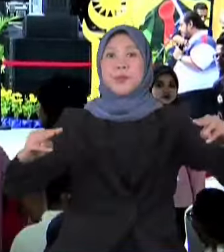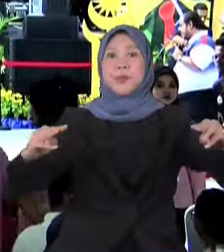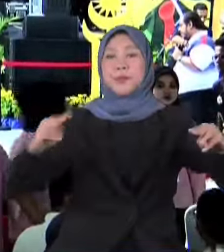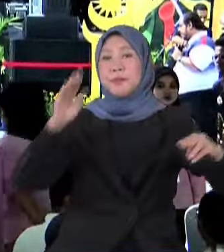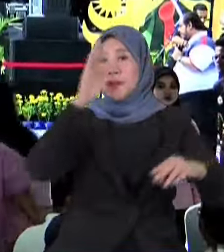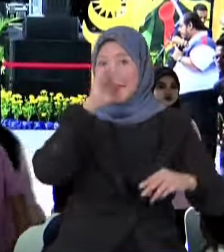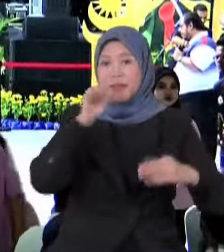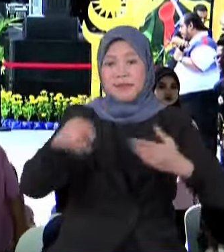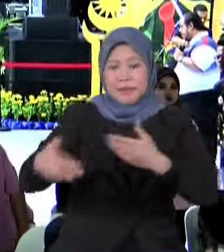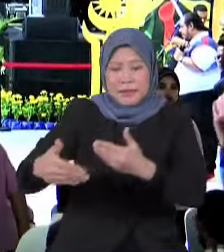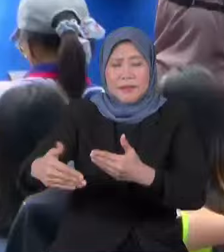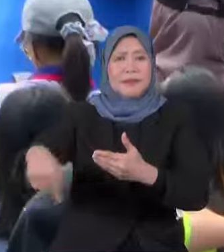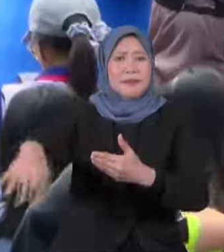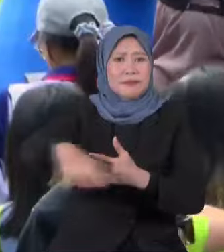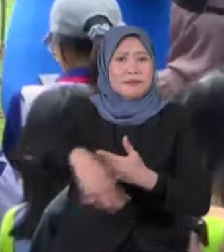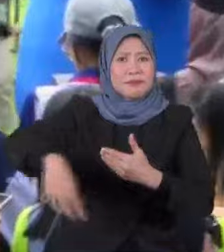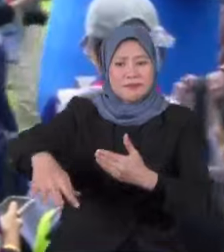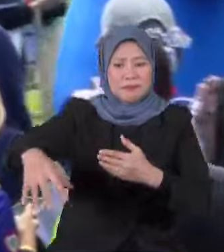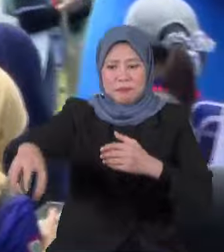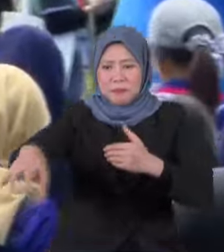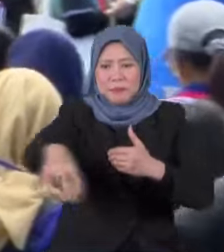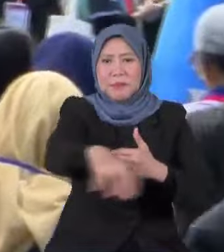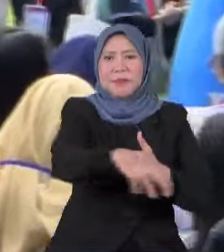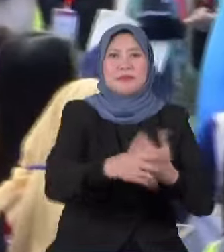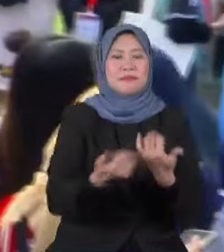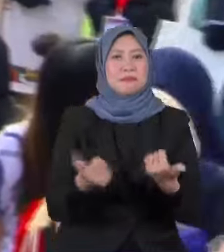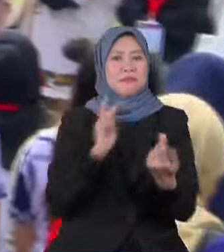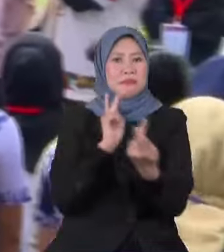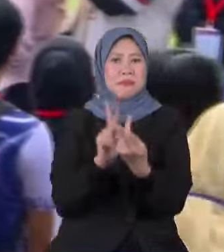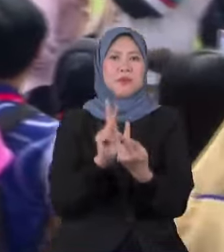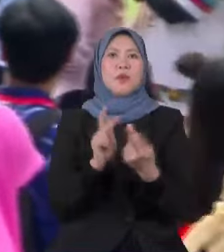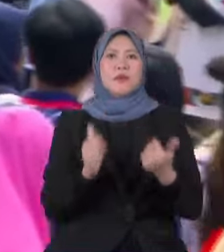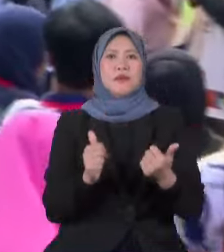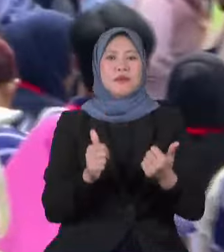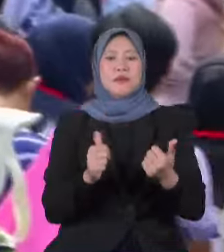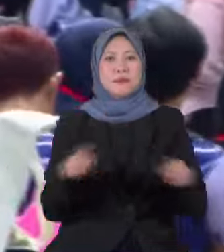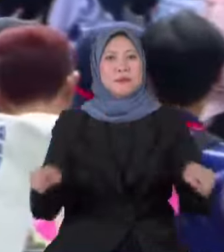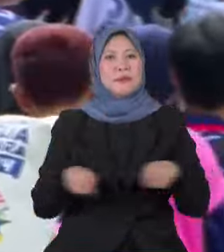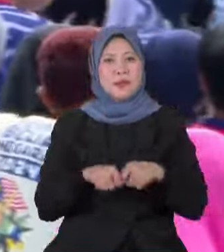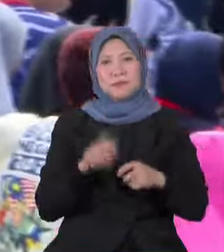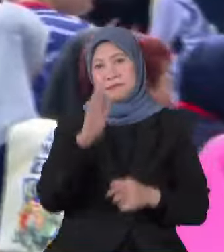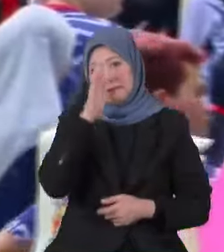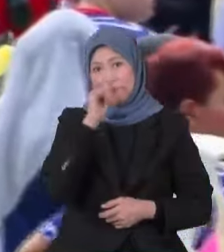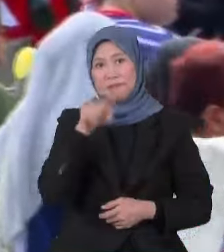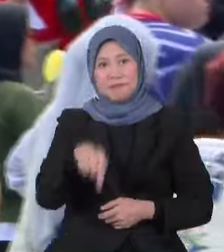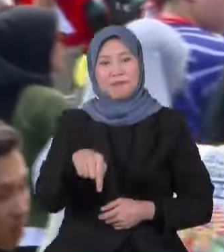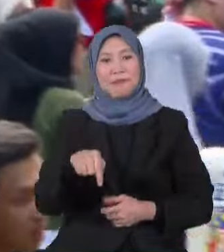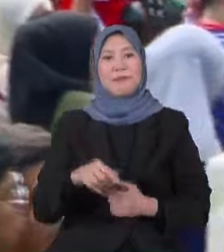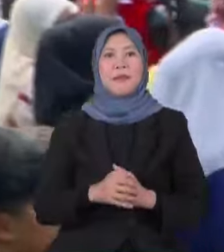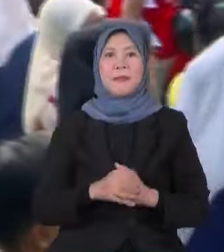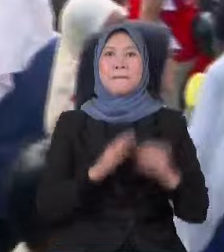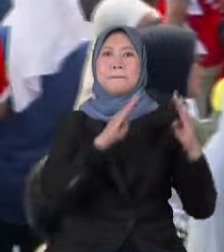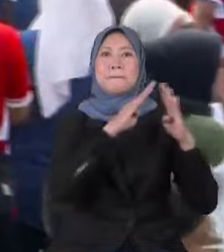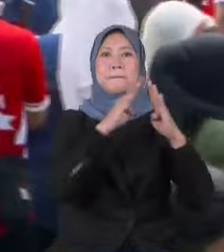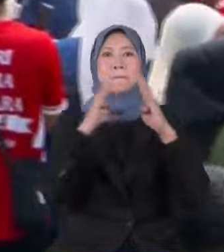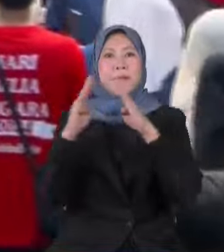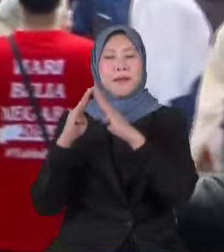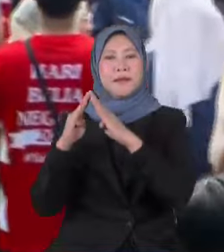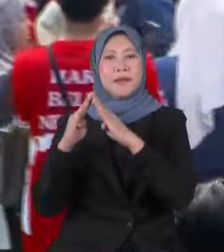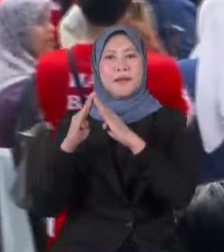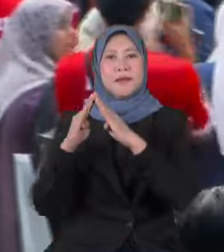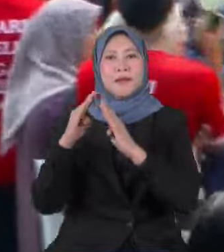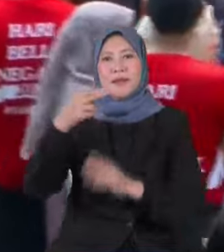Hilir. Jadi sebenarnya ada significance yang sangat kuat bagi negeri Melaka dan bandar Kota Melaka, Bandar